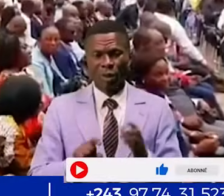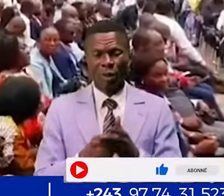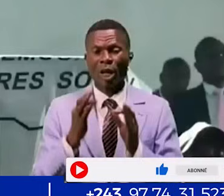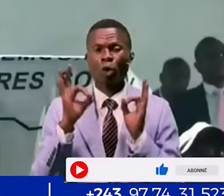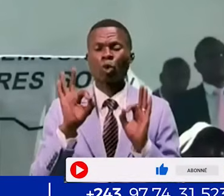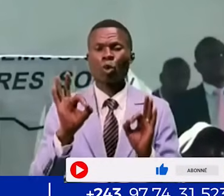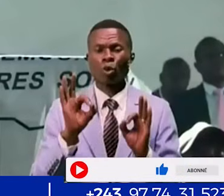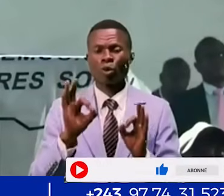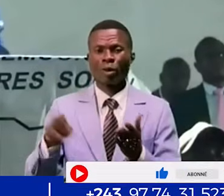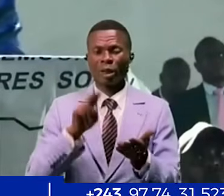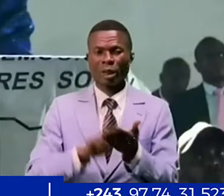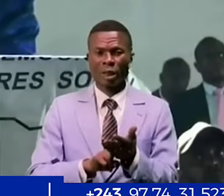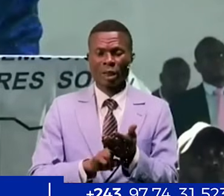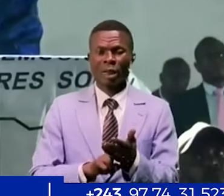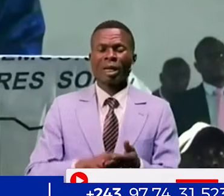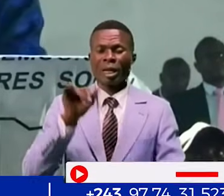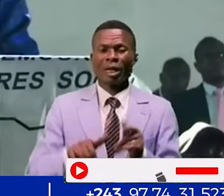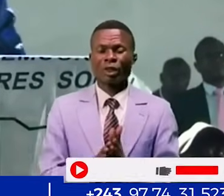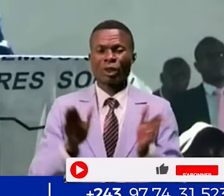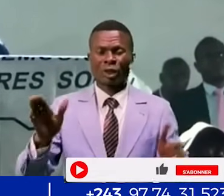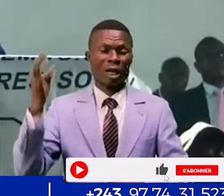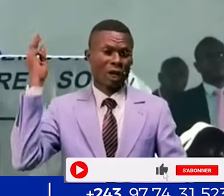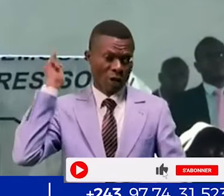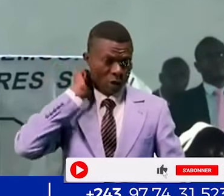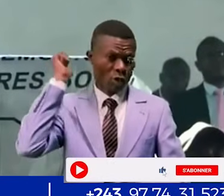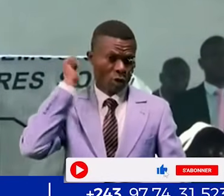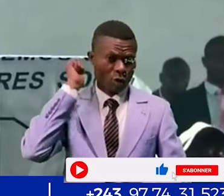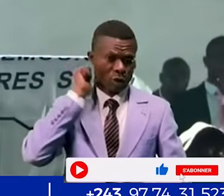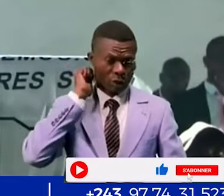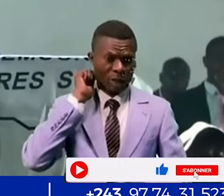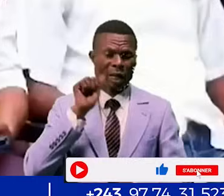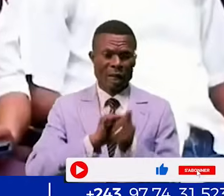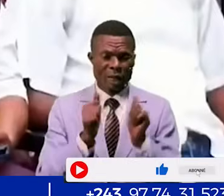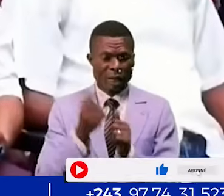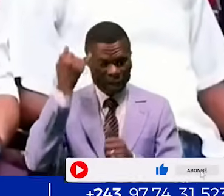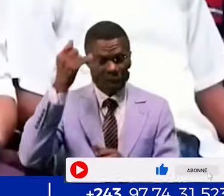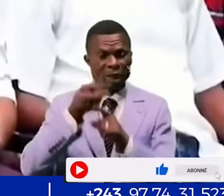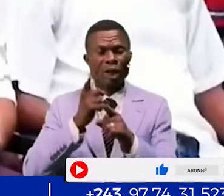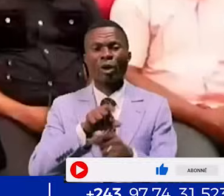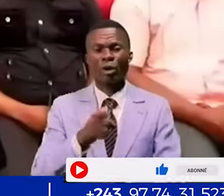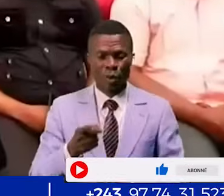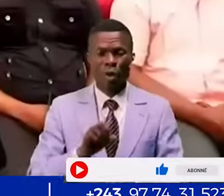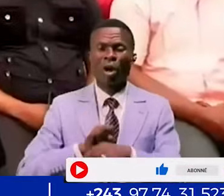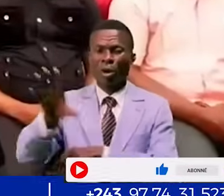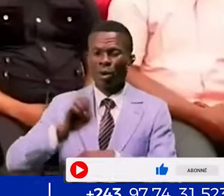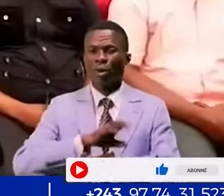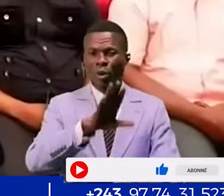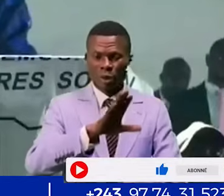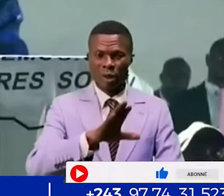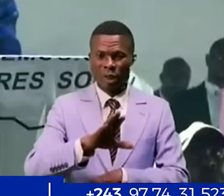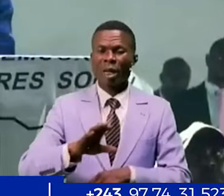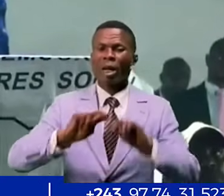innovation signée honorable Augustin Kabuya. Celles, ceux ayant les profils requis seront affectés, car les